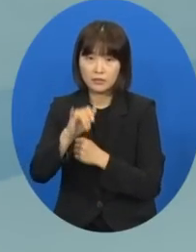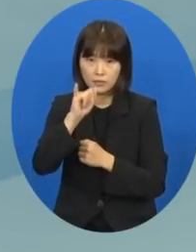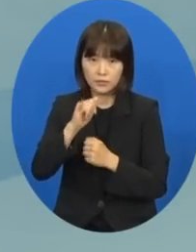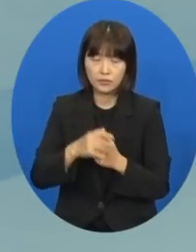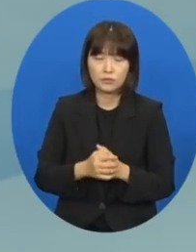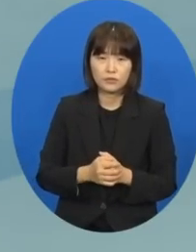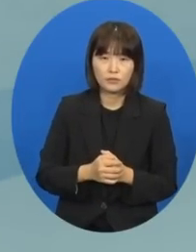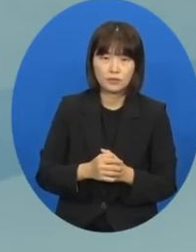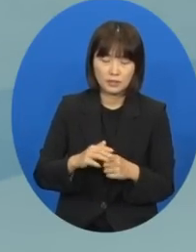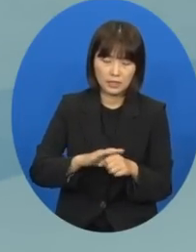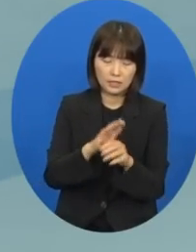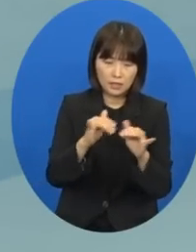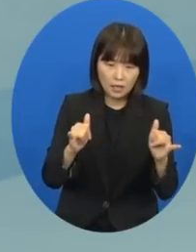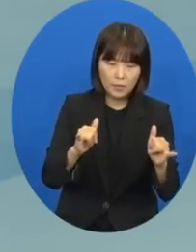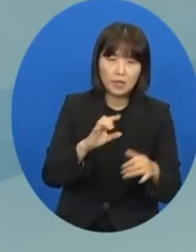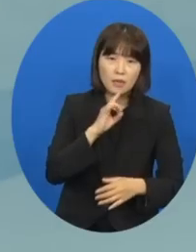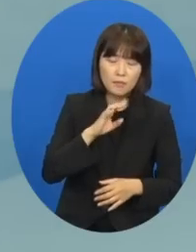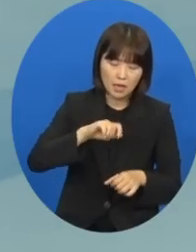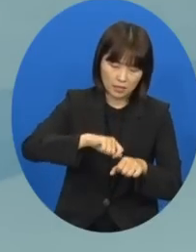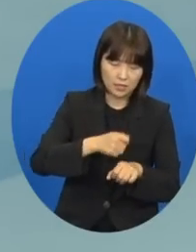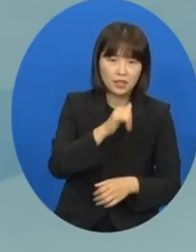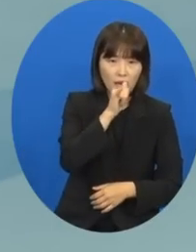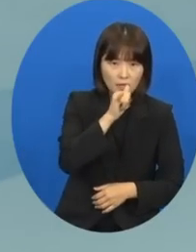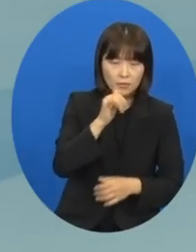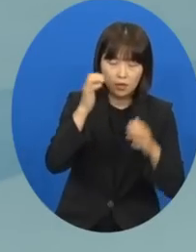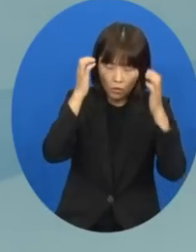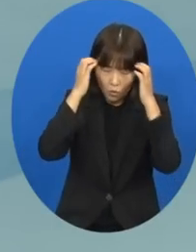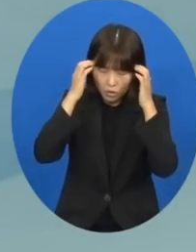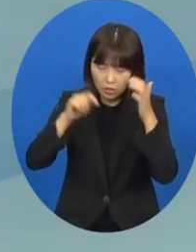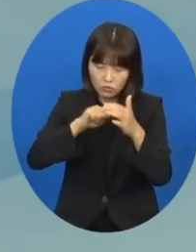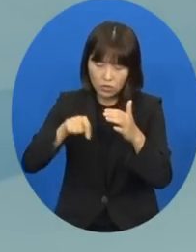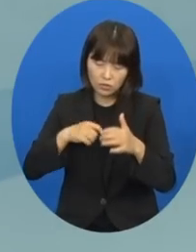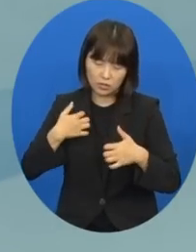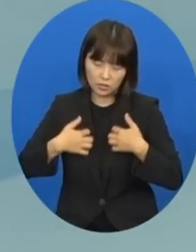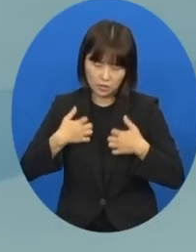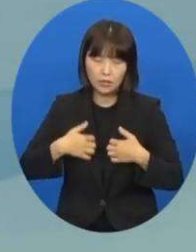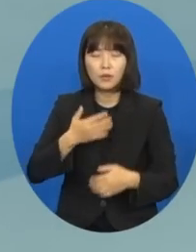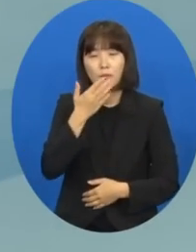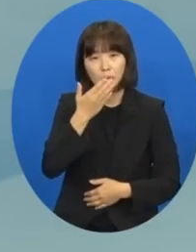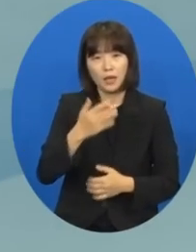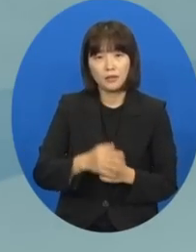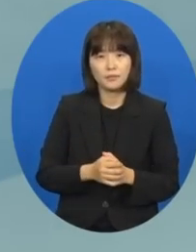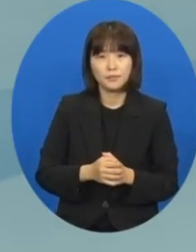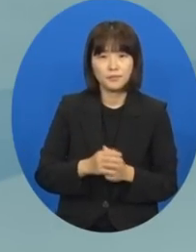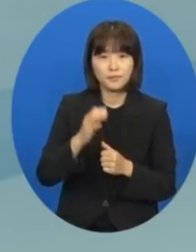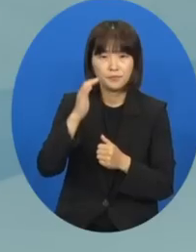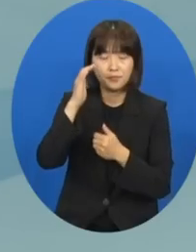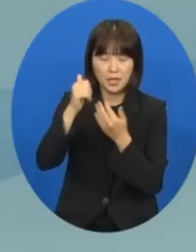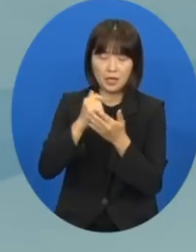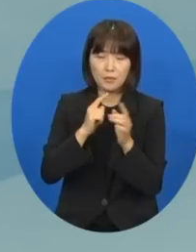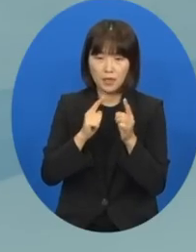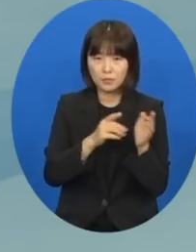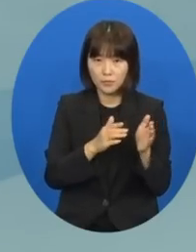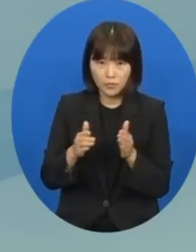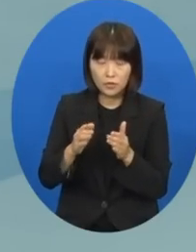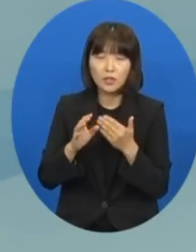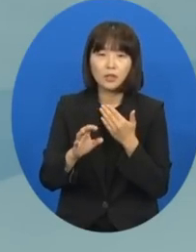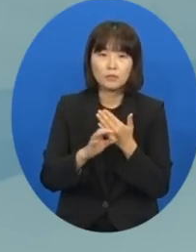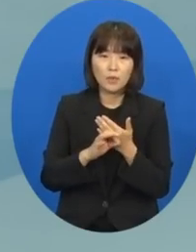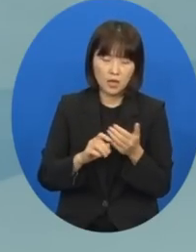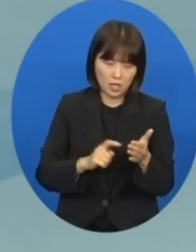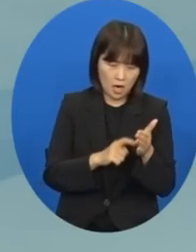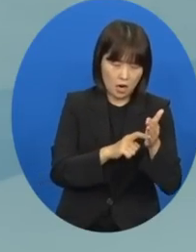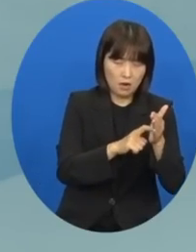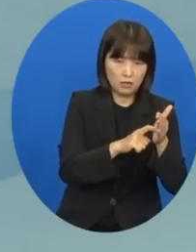사랑하는 이들에게만 징계가 있습니다. 그래서 고난 중에도 기뻐할 수 있어요. 자, 말씀을 정리해 볼게요. 성급함은요